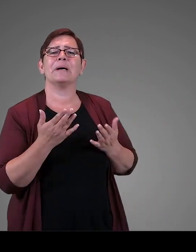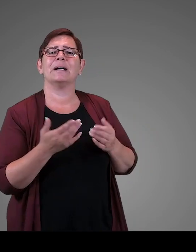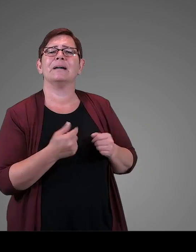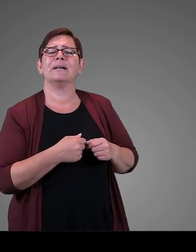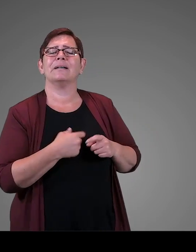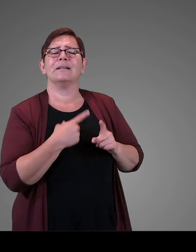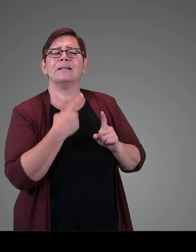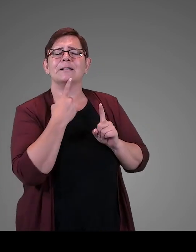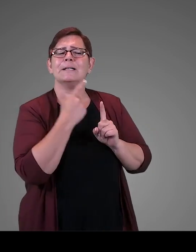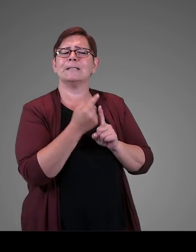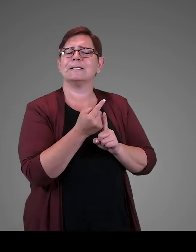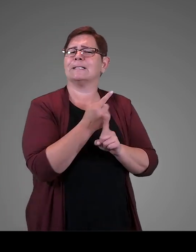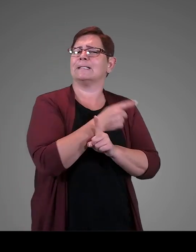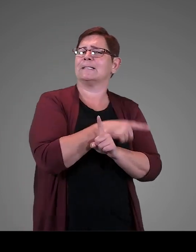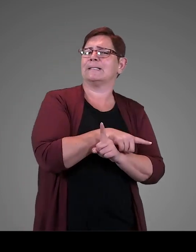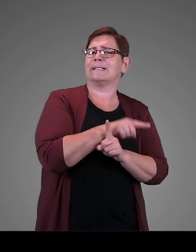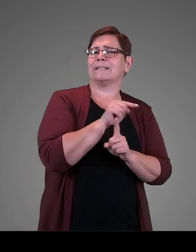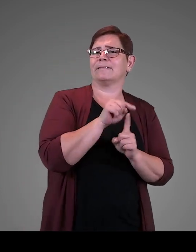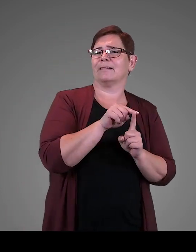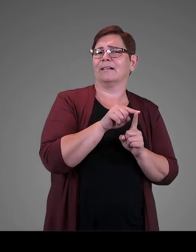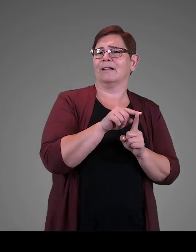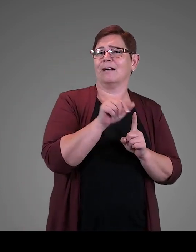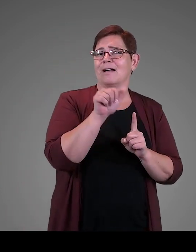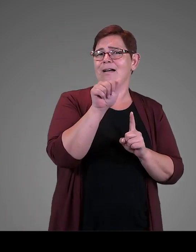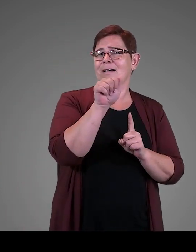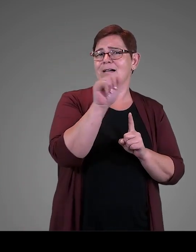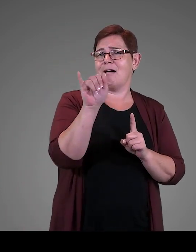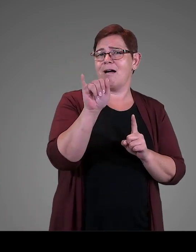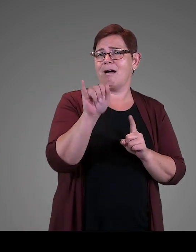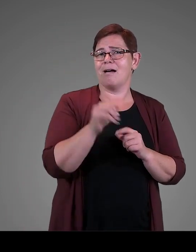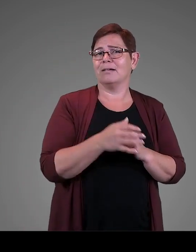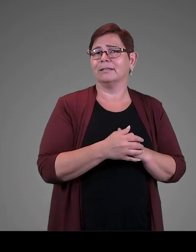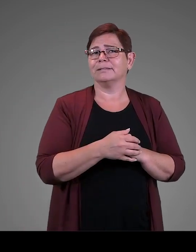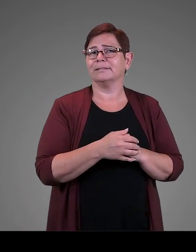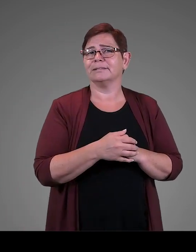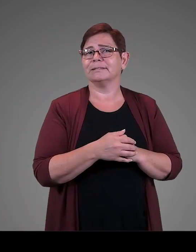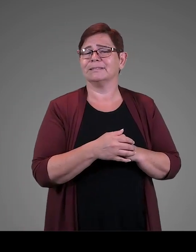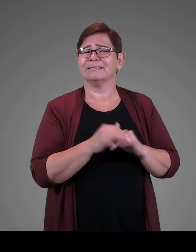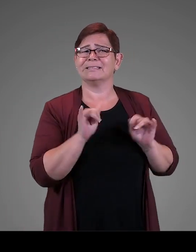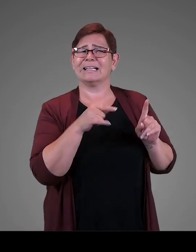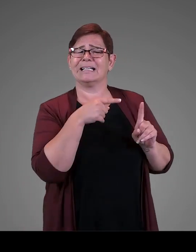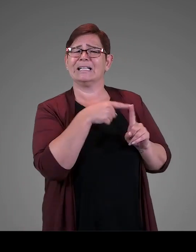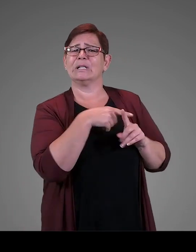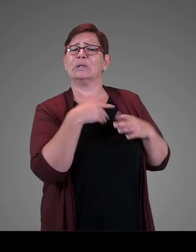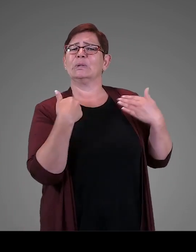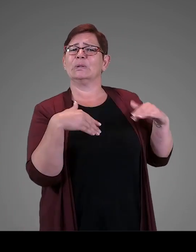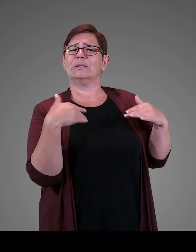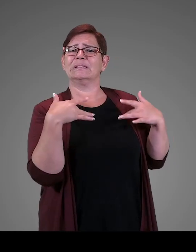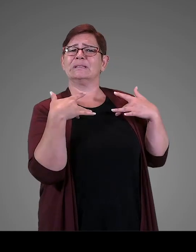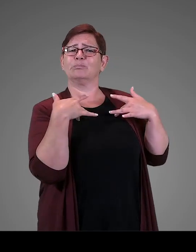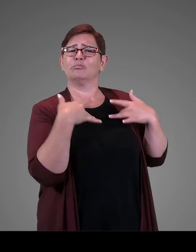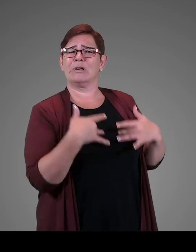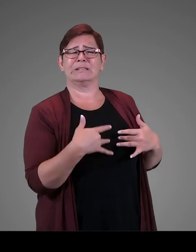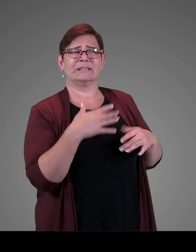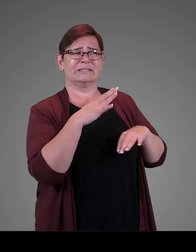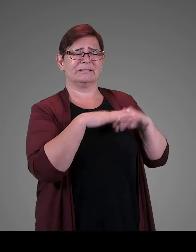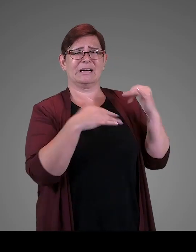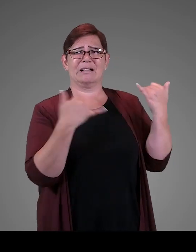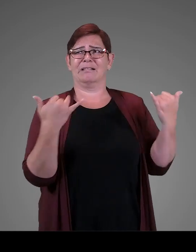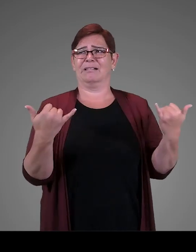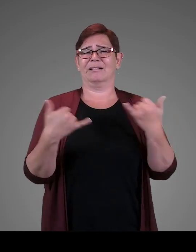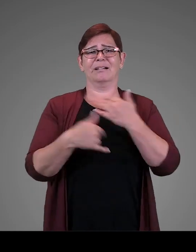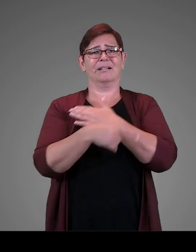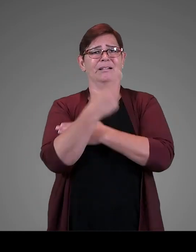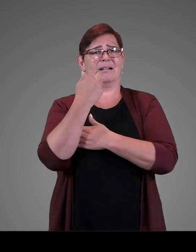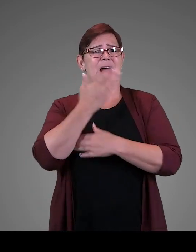peu en dehors de l'artificial intelligence, juste parce que c'est un sujet encore plus déprimant